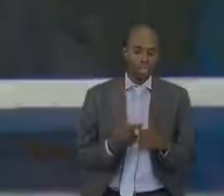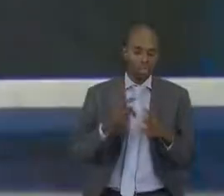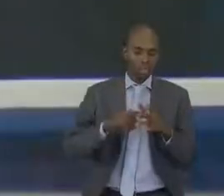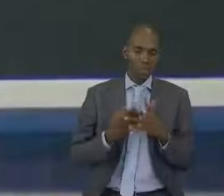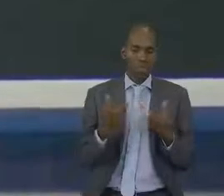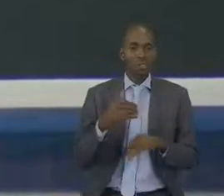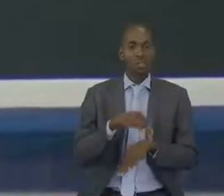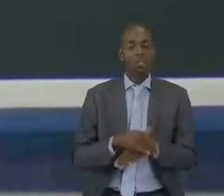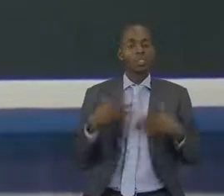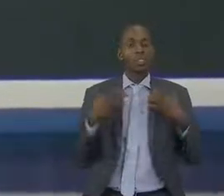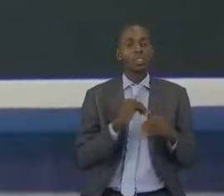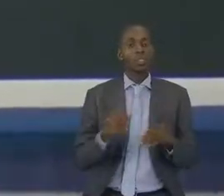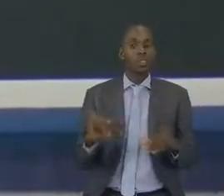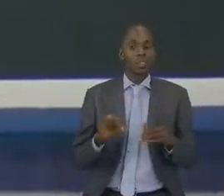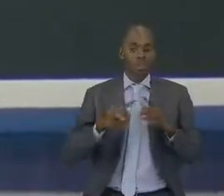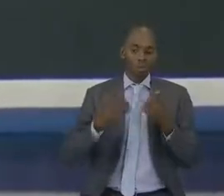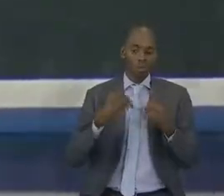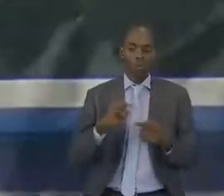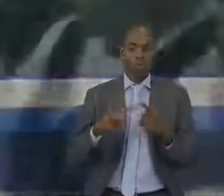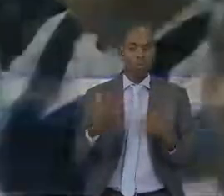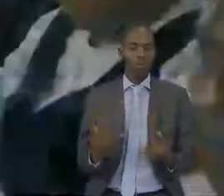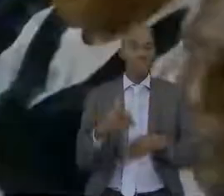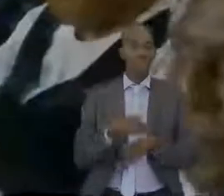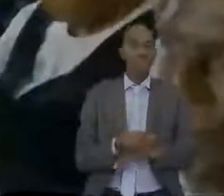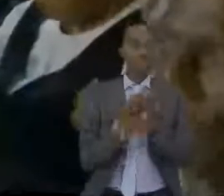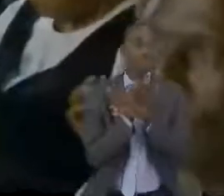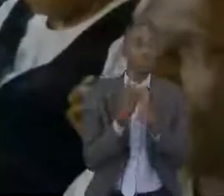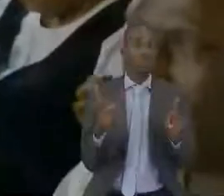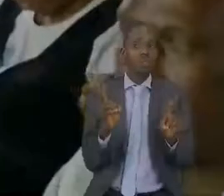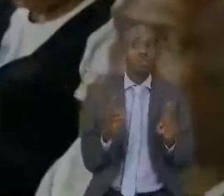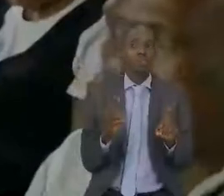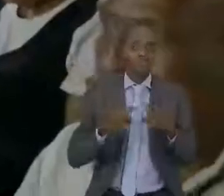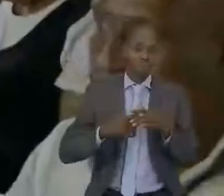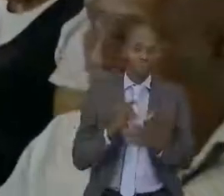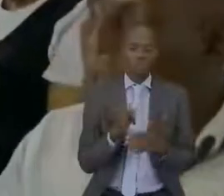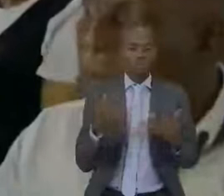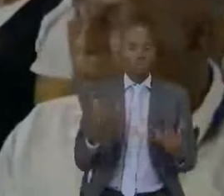guérison vient ce soir. La délivrance commence ce soir.